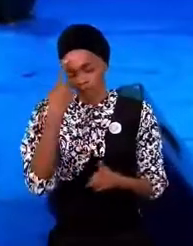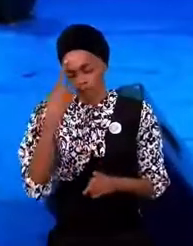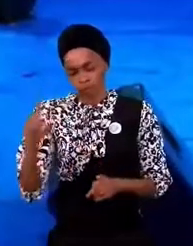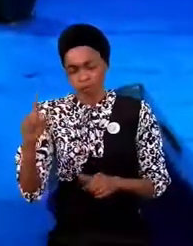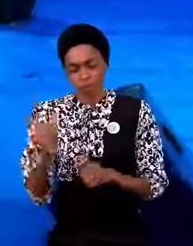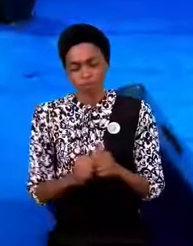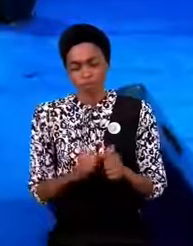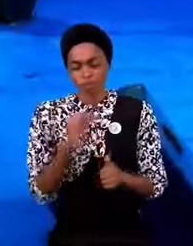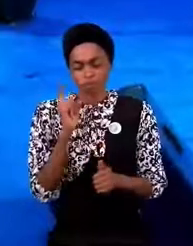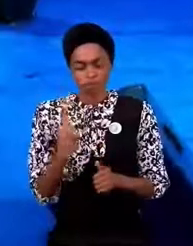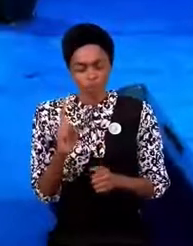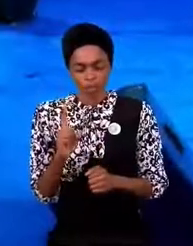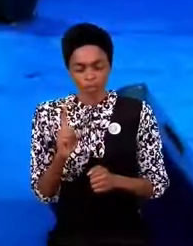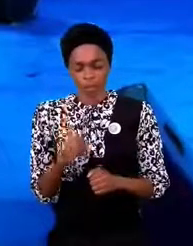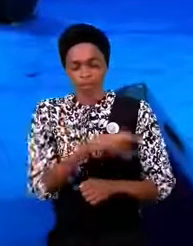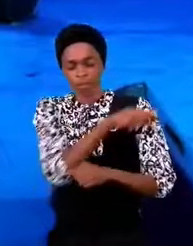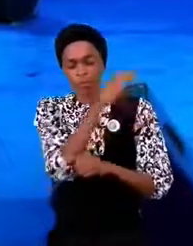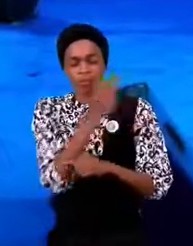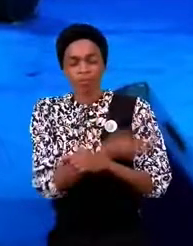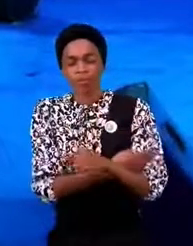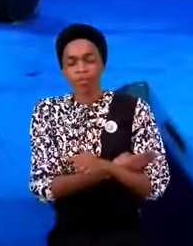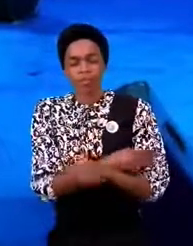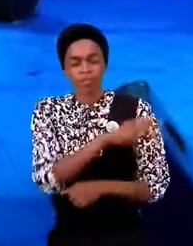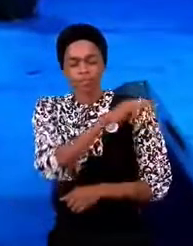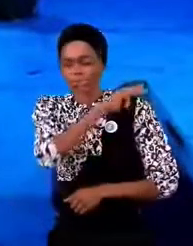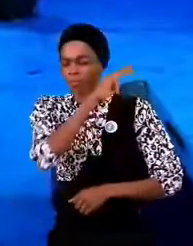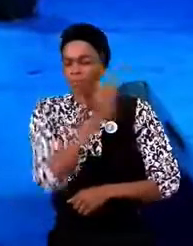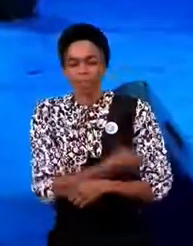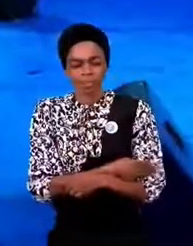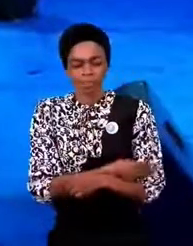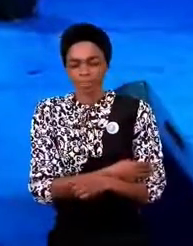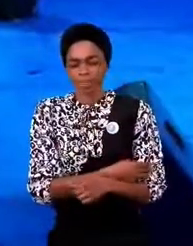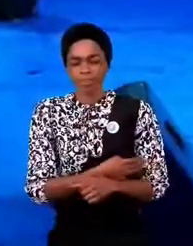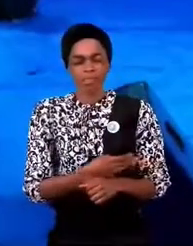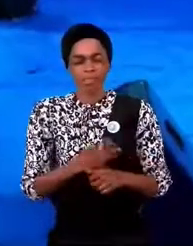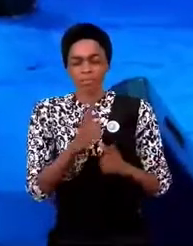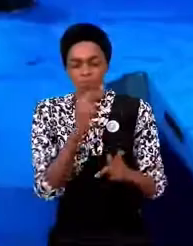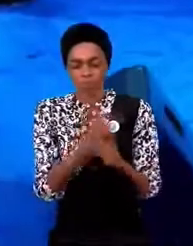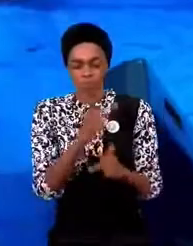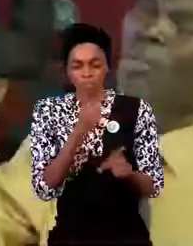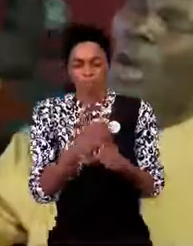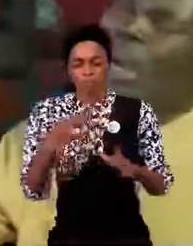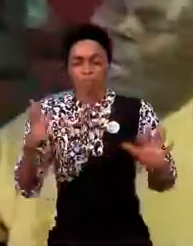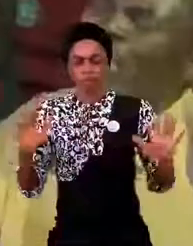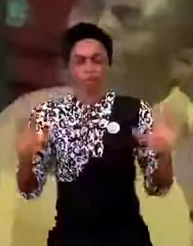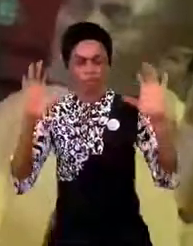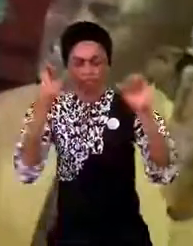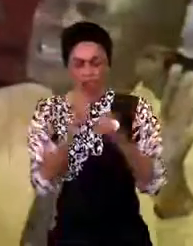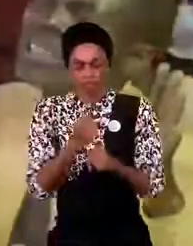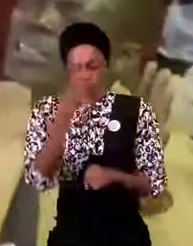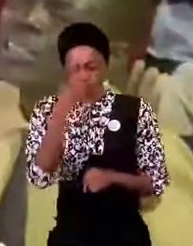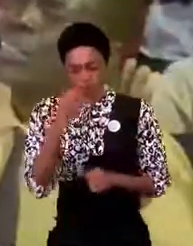Des grands paquets de prodiges et miracles pour tout le monde, afin que chacun ait sa